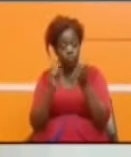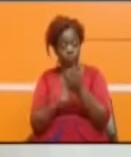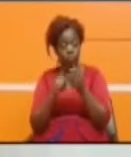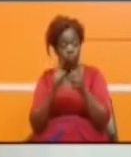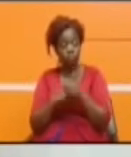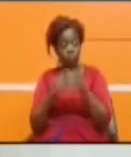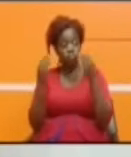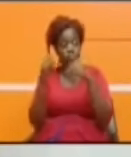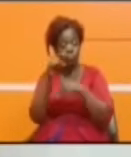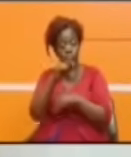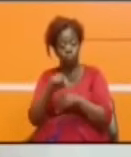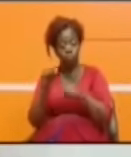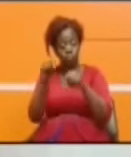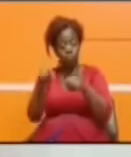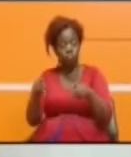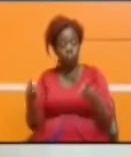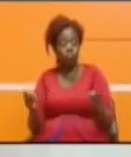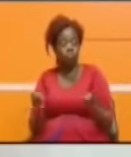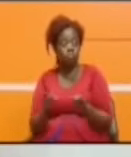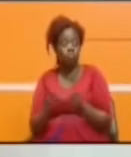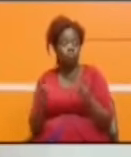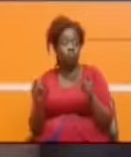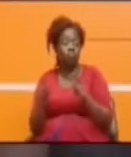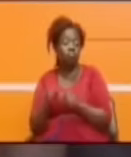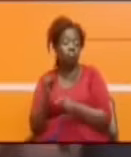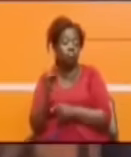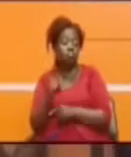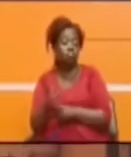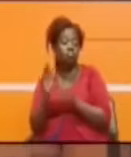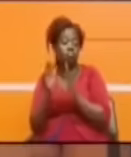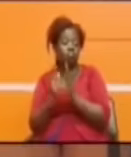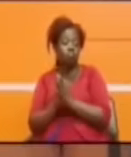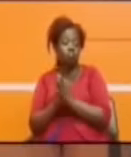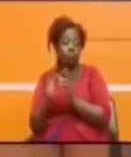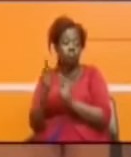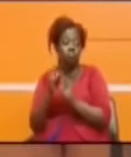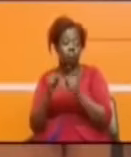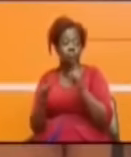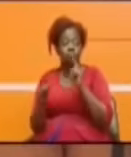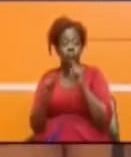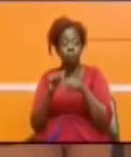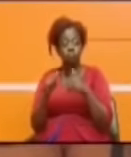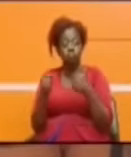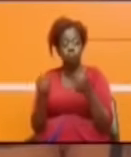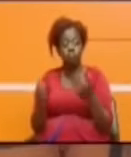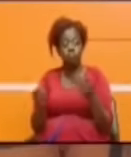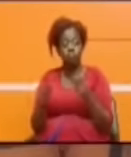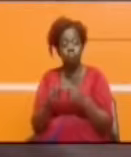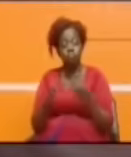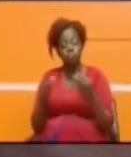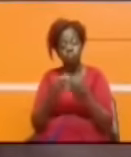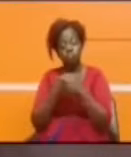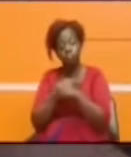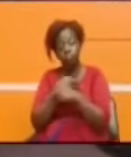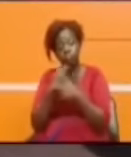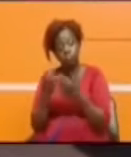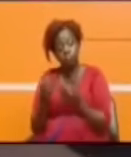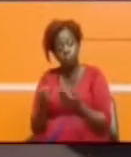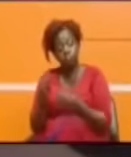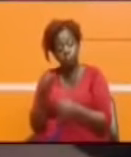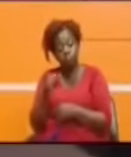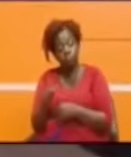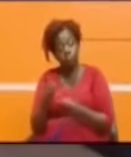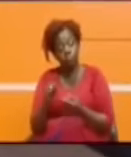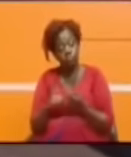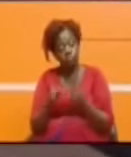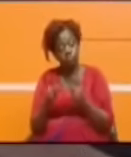Ruyita ono yali wano era Sande yetusomera wano. Abantu ab'enjawulo boogedde ku mugenzi okuli ab'oluganda abakona